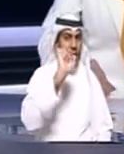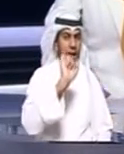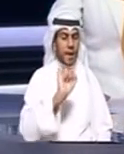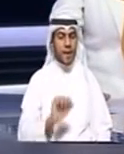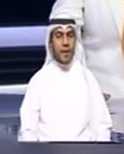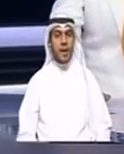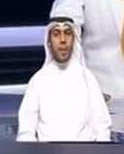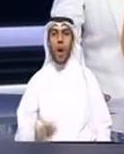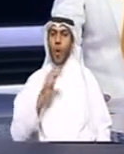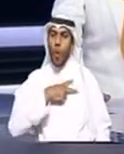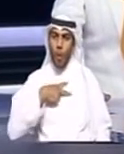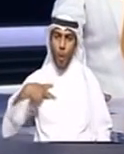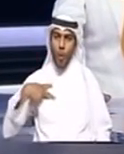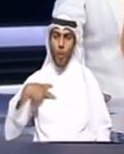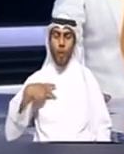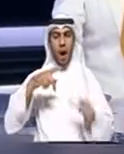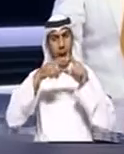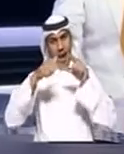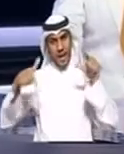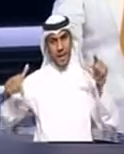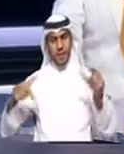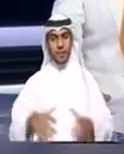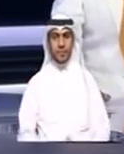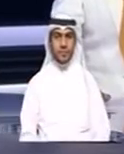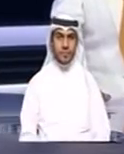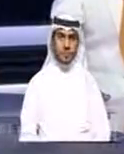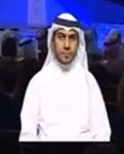الاتصال الحكومي في منطقة الخليج العربي.